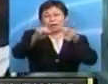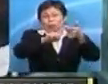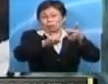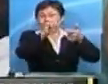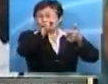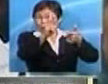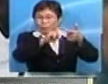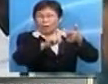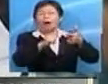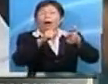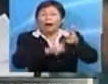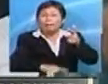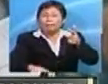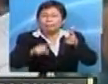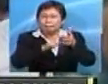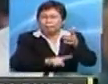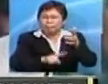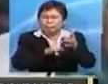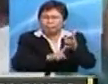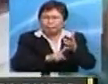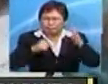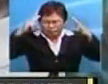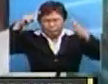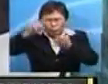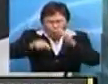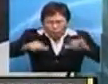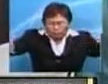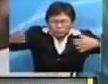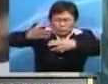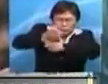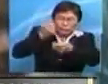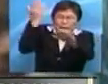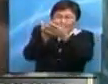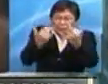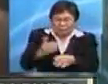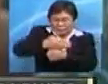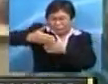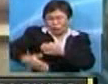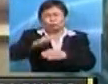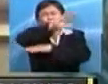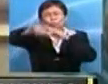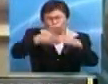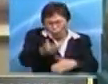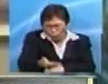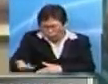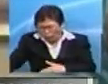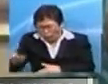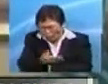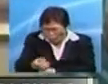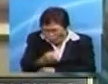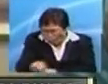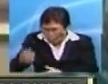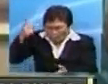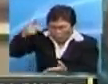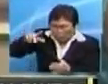saya, apakah kemungkinan yang boleh disimpulkan setakat ini setelah semua objek yang dikesan setakat ini